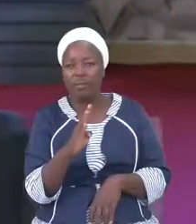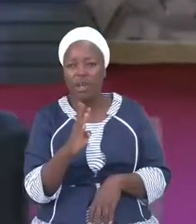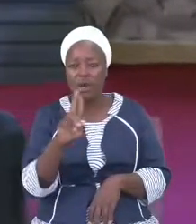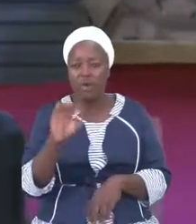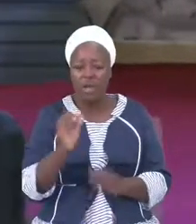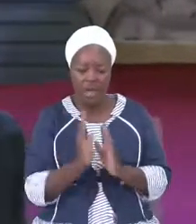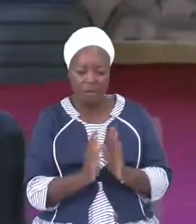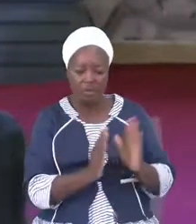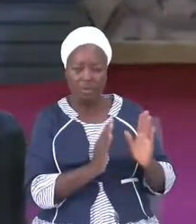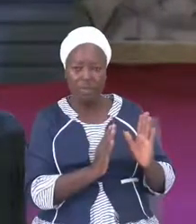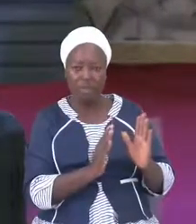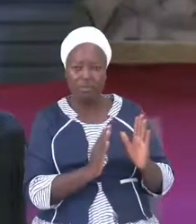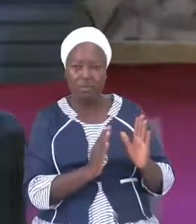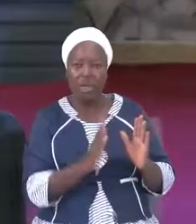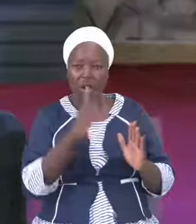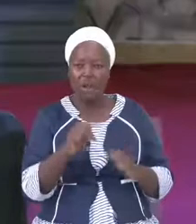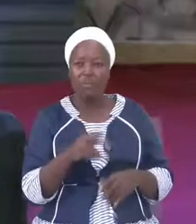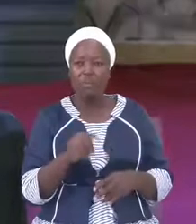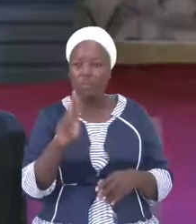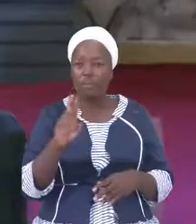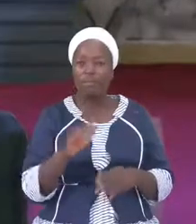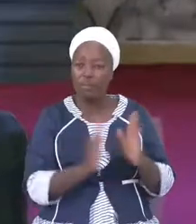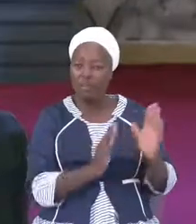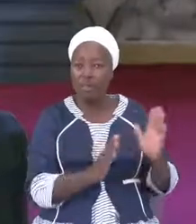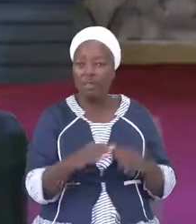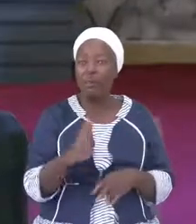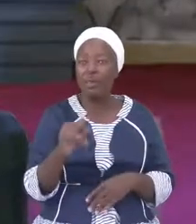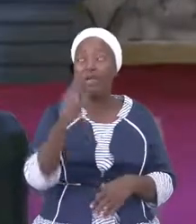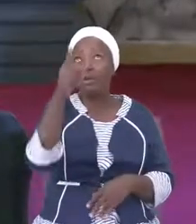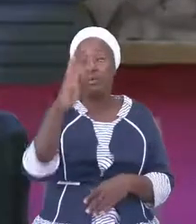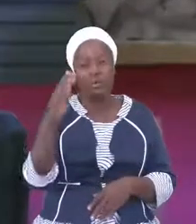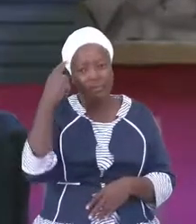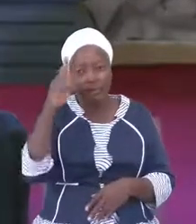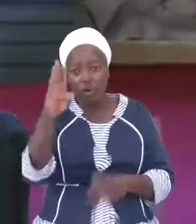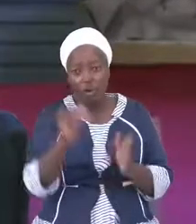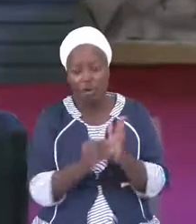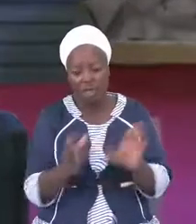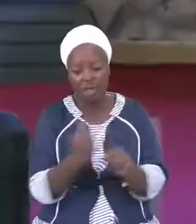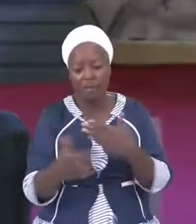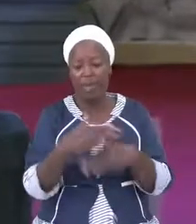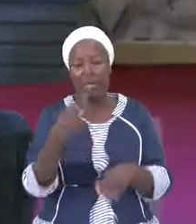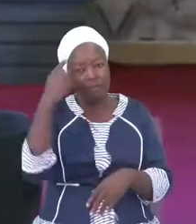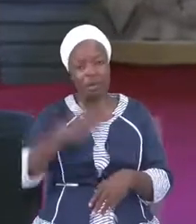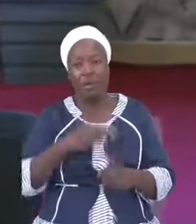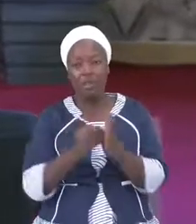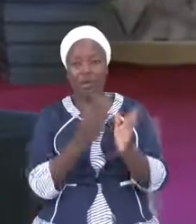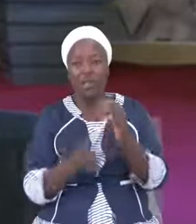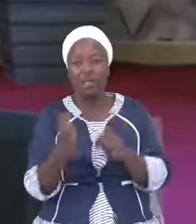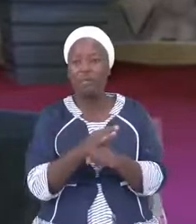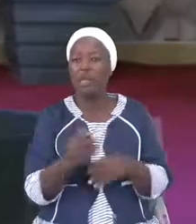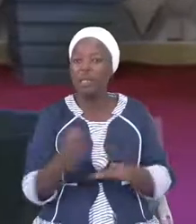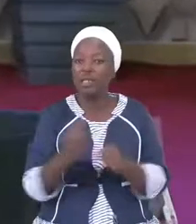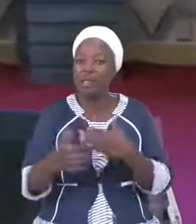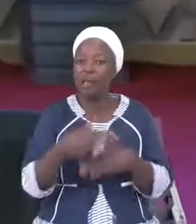peut être reconstruit, tout peut être refocalisé, recréé par Dieu